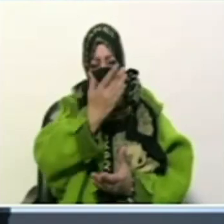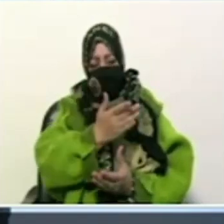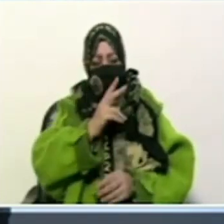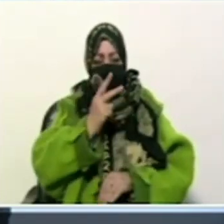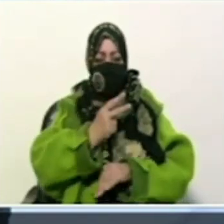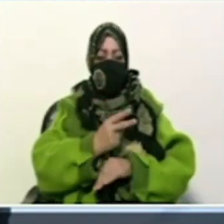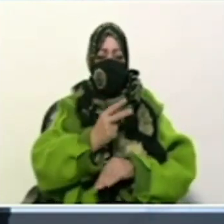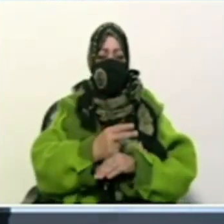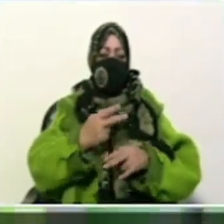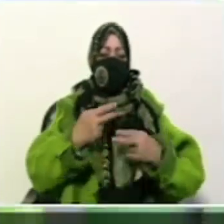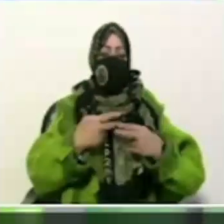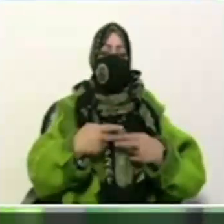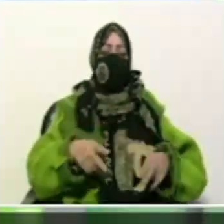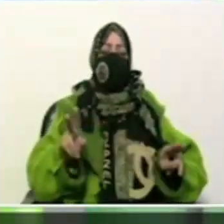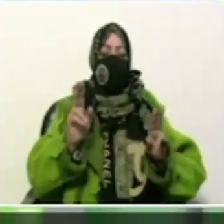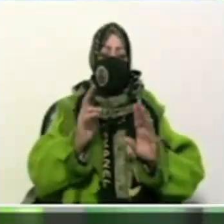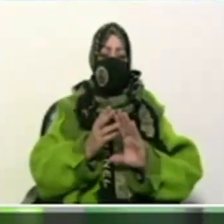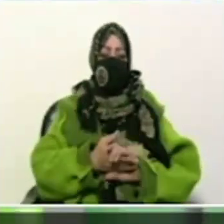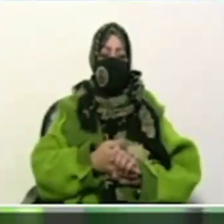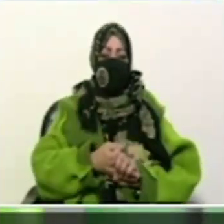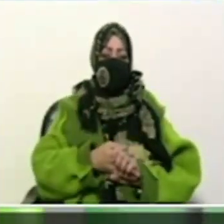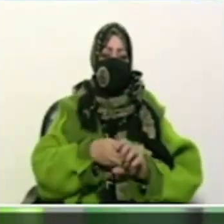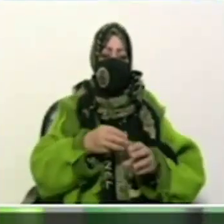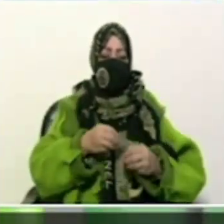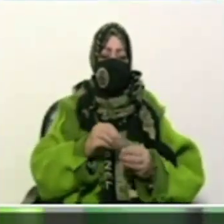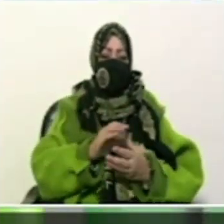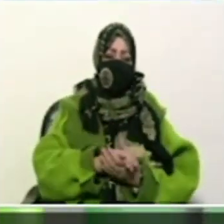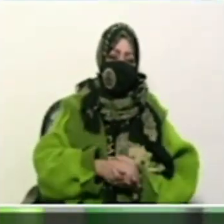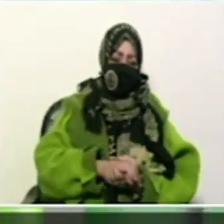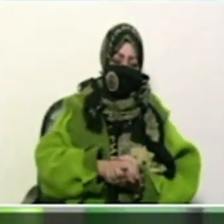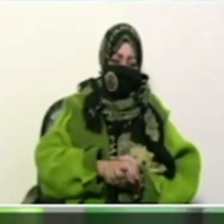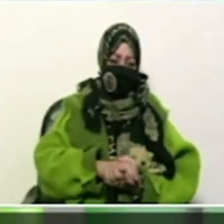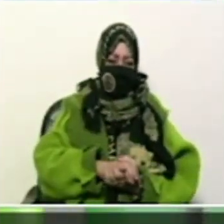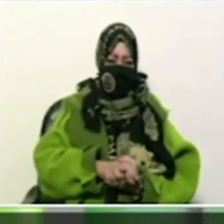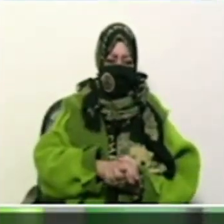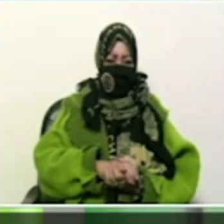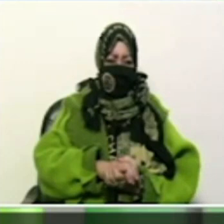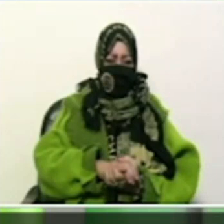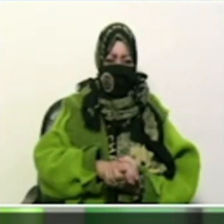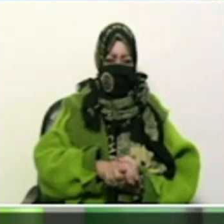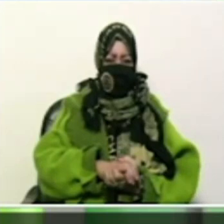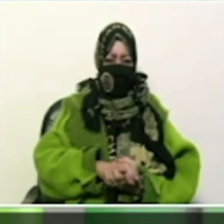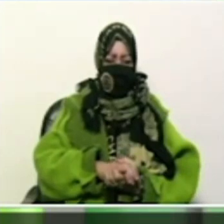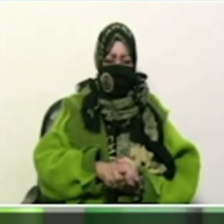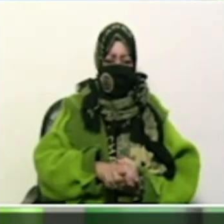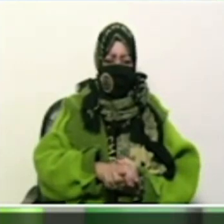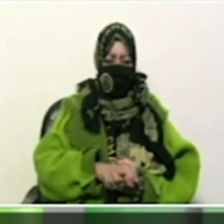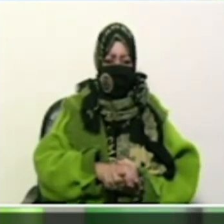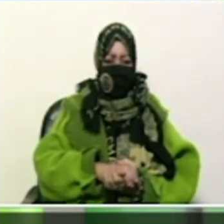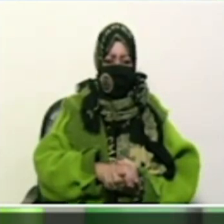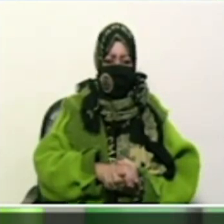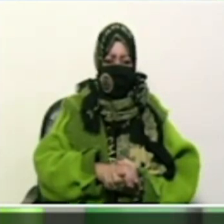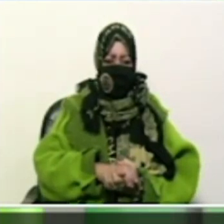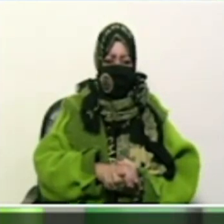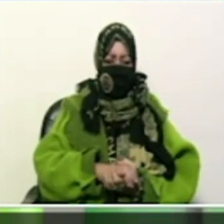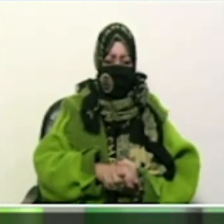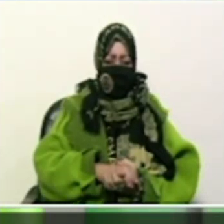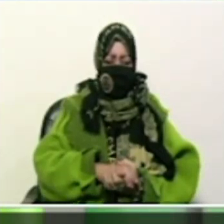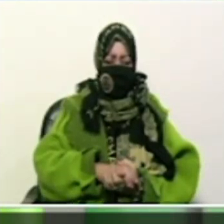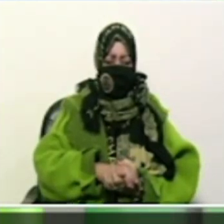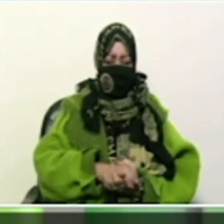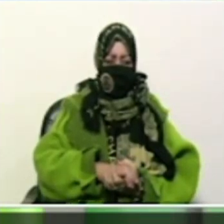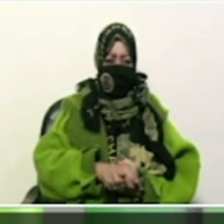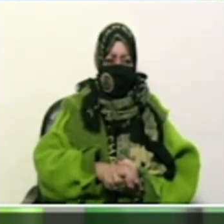أم البنين، معنا أخت أم البنين. السلام عليكم يا شيخ، نفع الله بكم، جمعتكم مباركة إن شاء الله. وعليكم السلام ورحمة الله، وسهلا بك أختي،